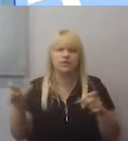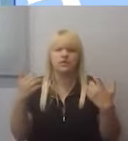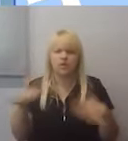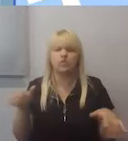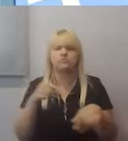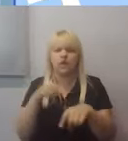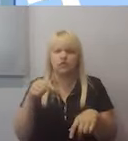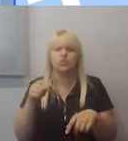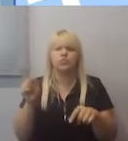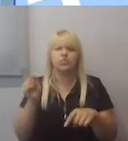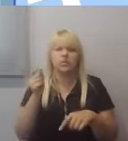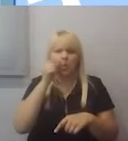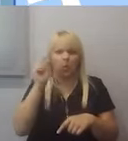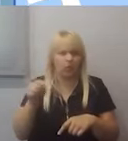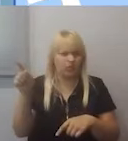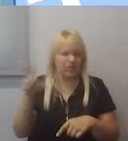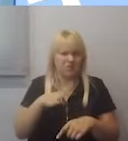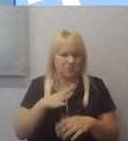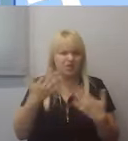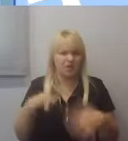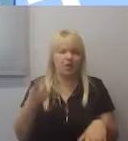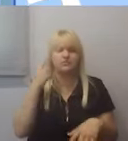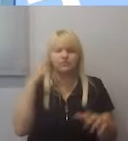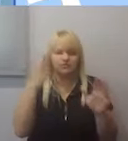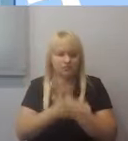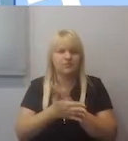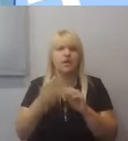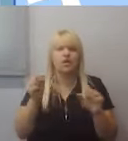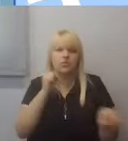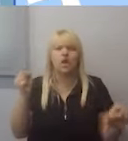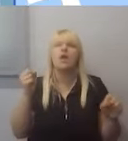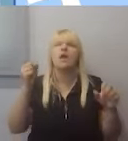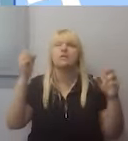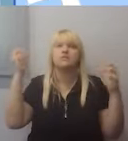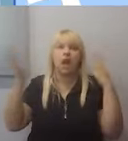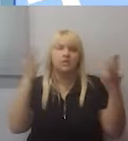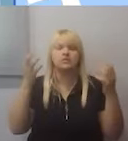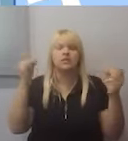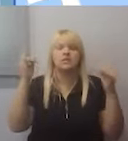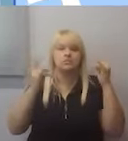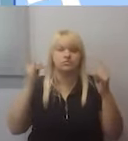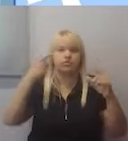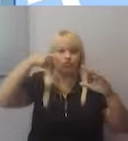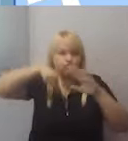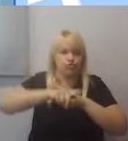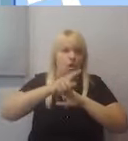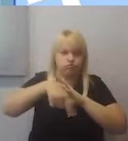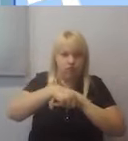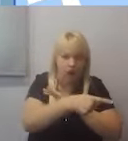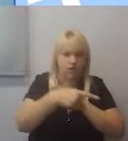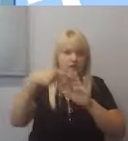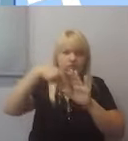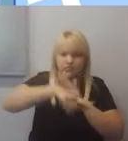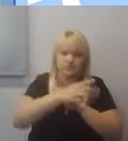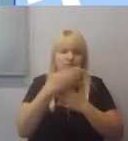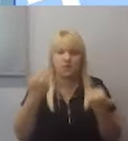bija nesen ukraini var apliecināt ka kad ir tas gaisa gaisa trauks man daudzi jau neiet pagrabos kā saka kaut gan īstenībā nu riski nav mazinājušies ja t